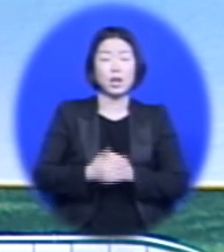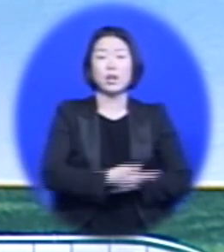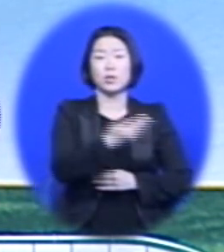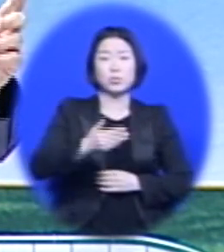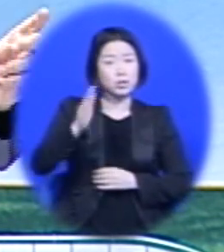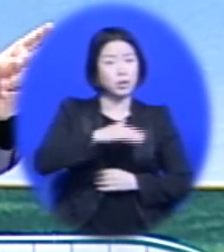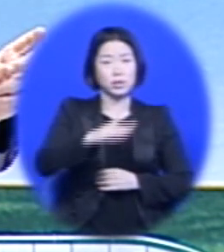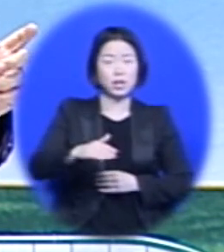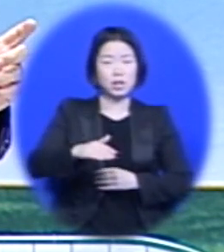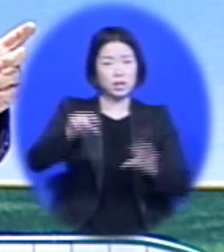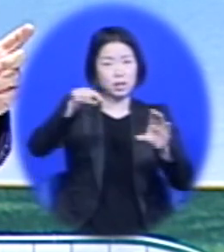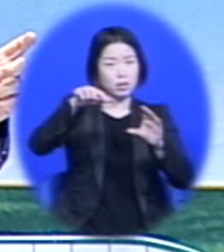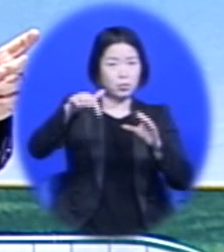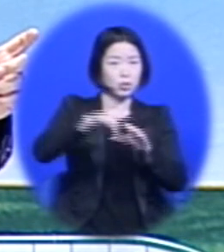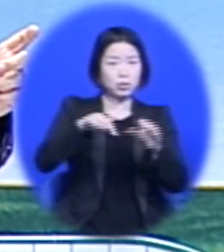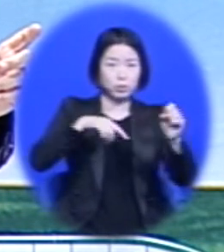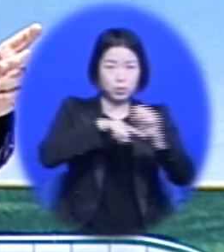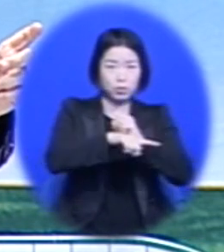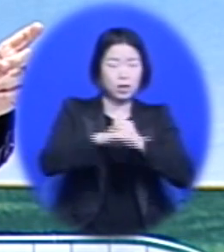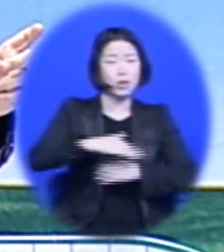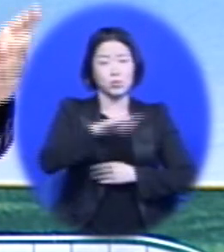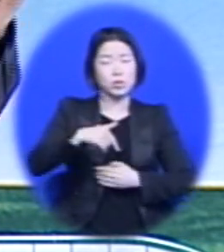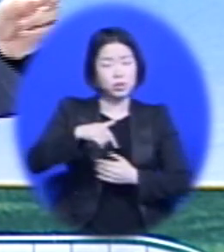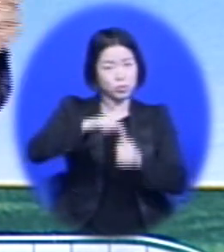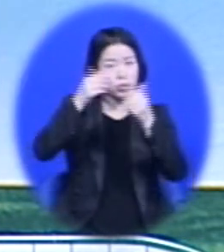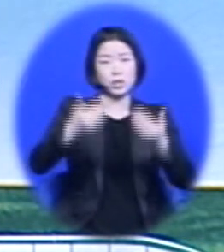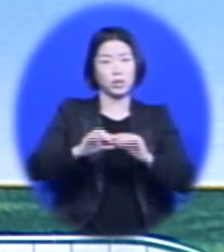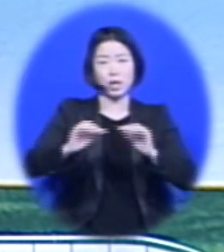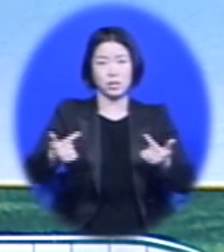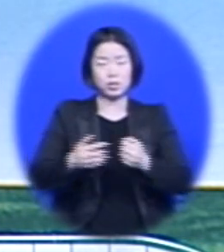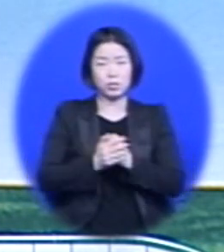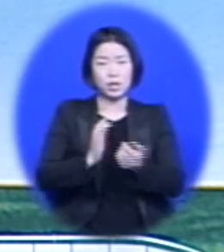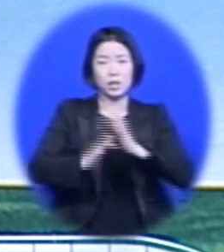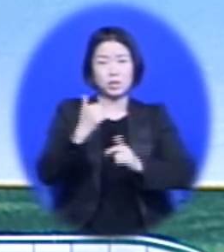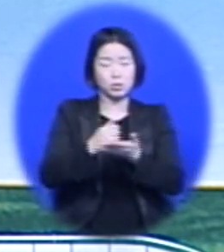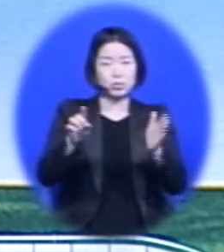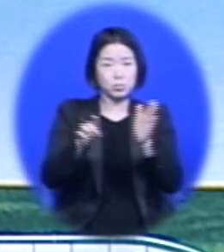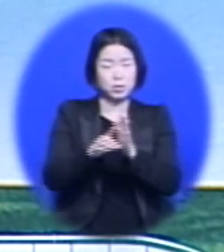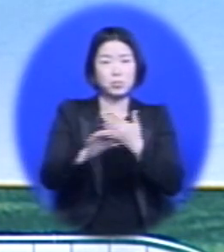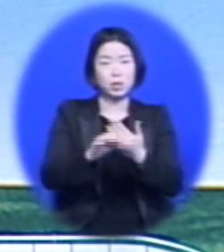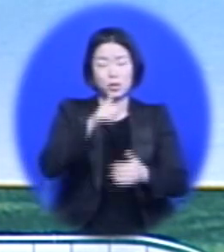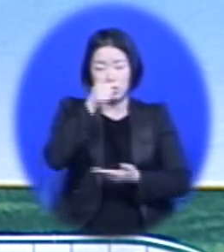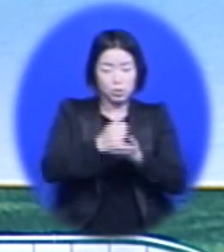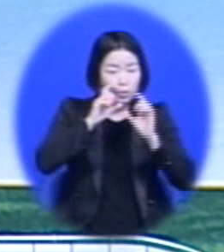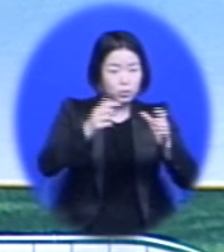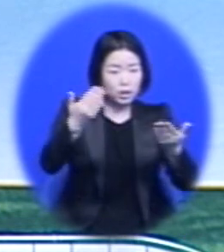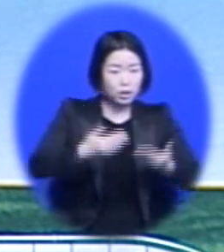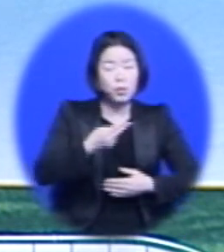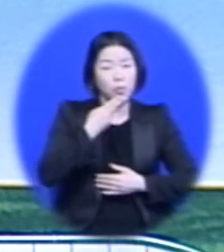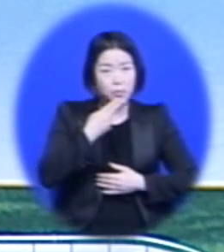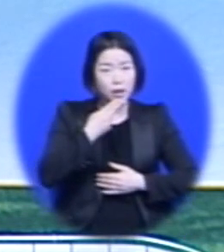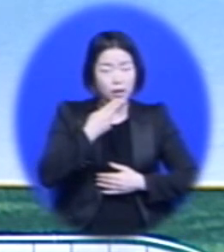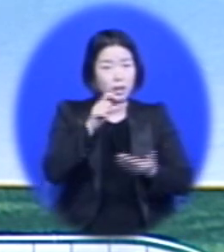여러분, 절대로 교리가 우리를 구원하는 거 아닙니다. 예수 믿으면 정죄함이 없다 그러더라. 이 교리가